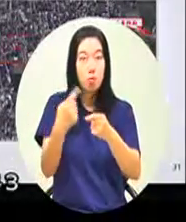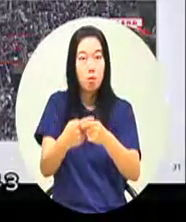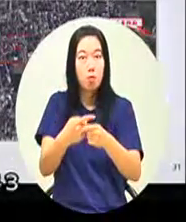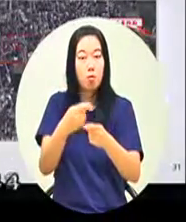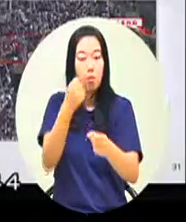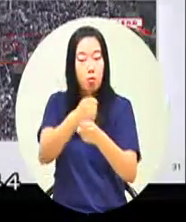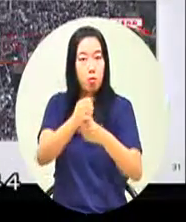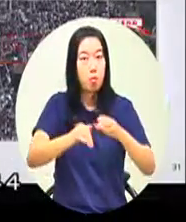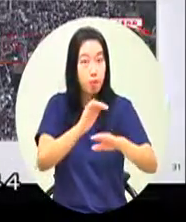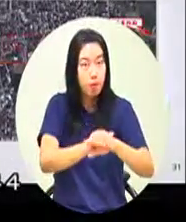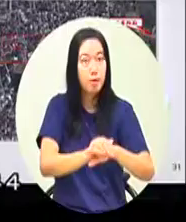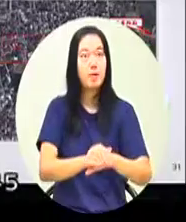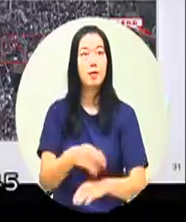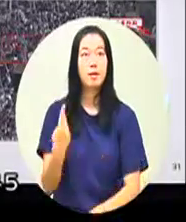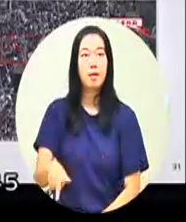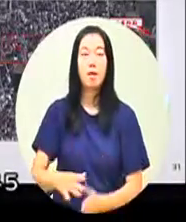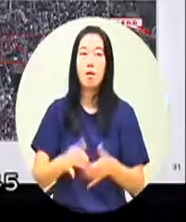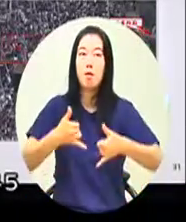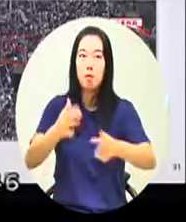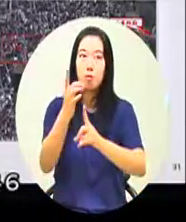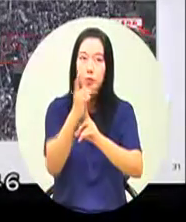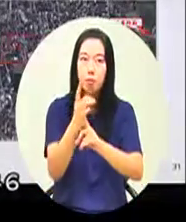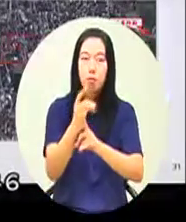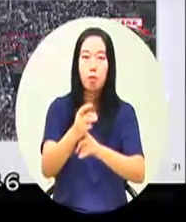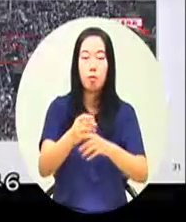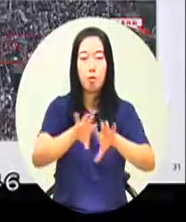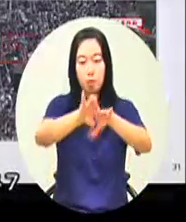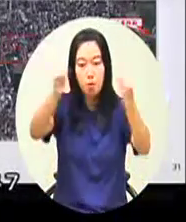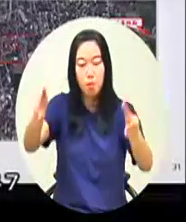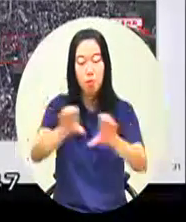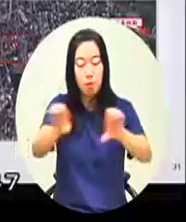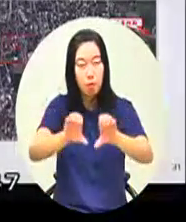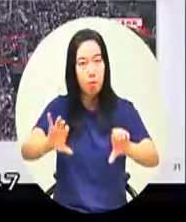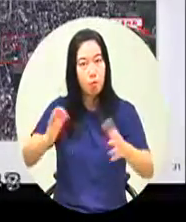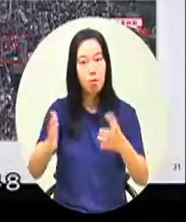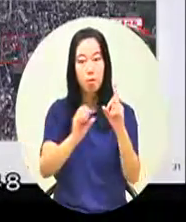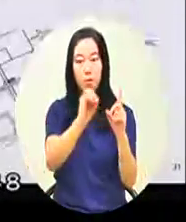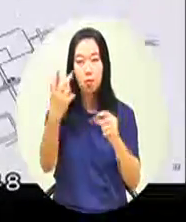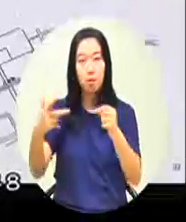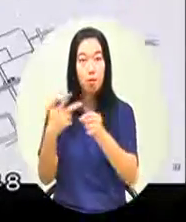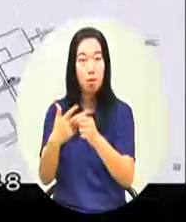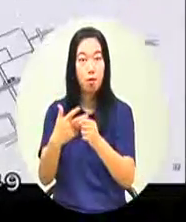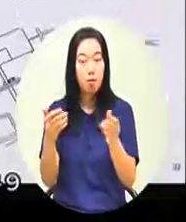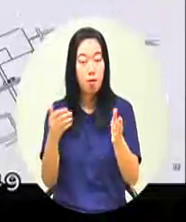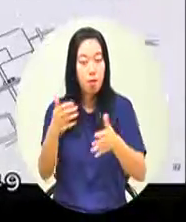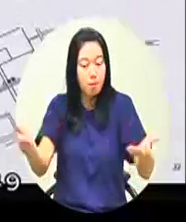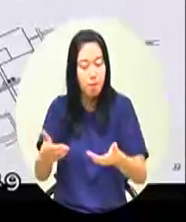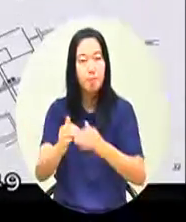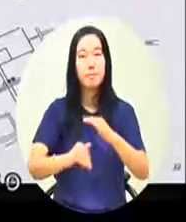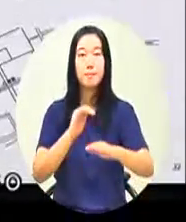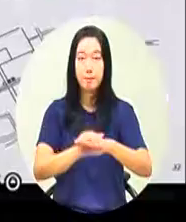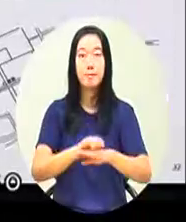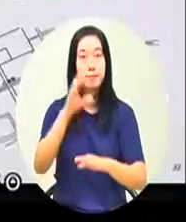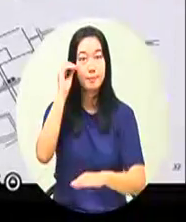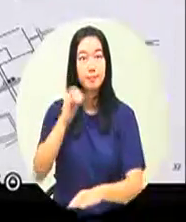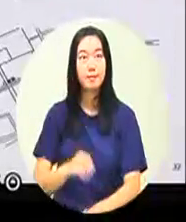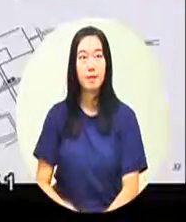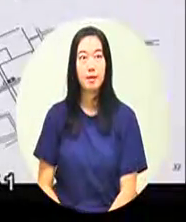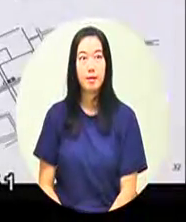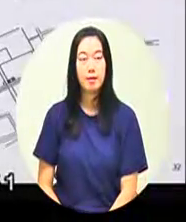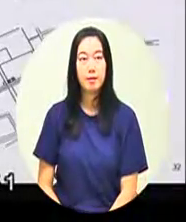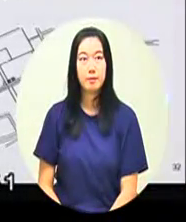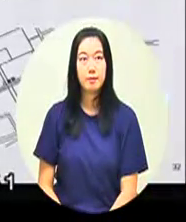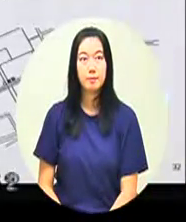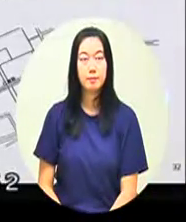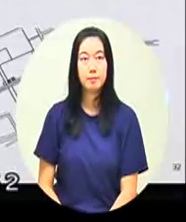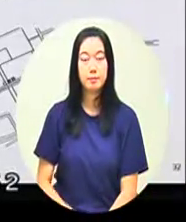路是重要的雨水箱涵，这个部分我们也在设计中，预计是在107年会完工。那还有就是，我